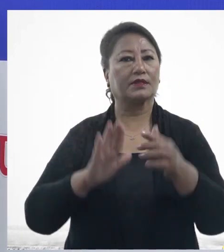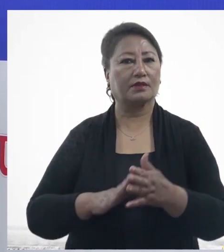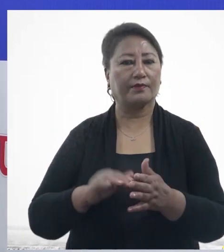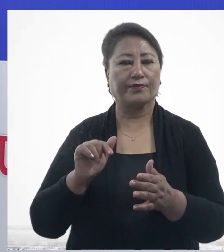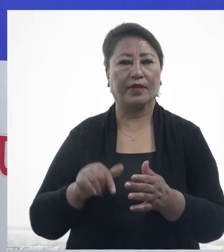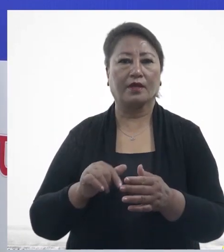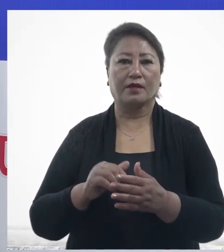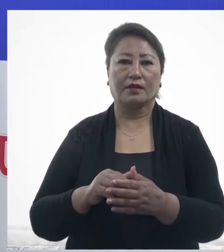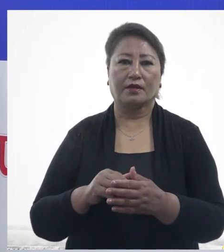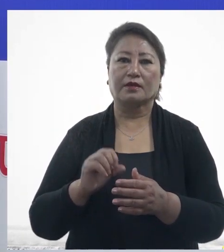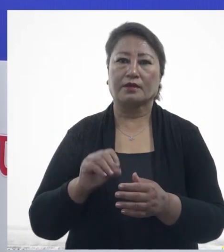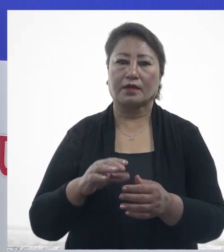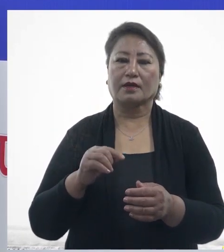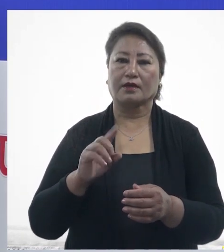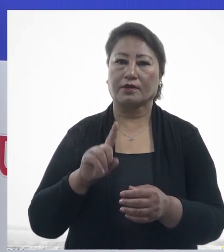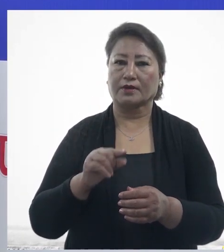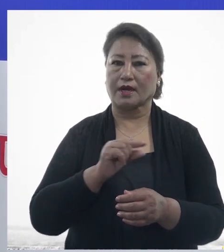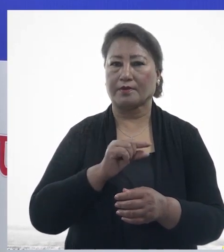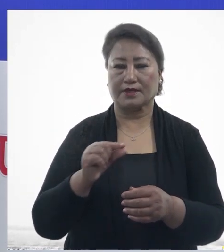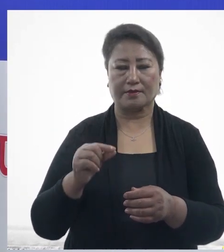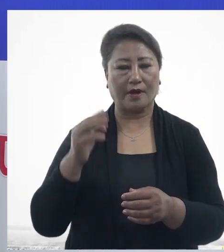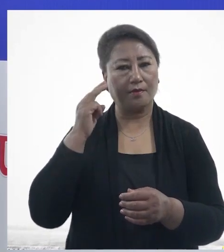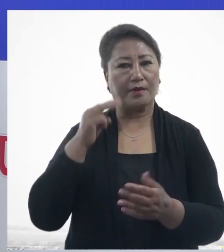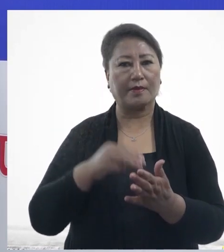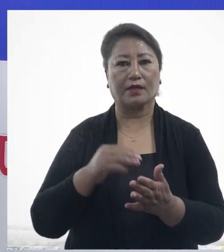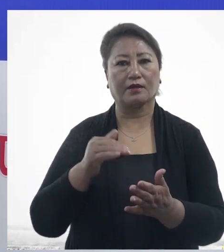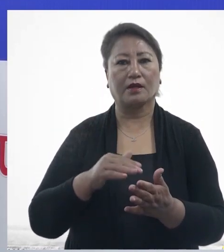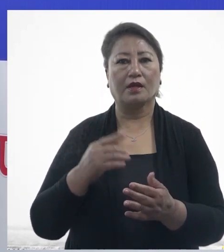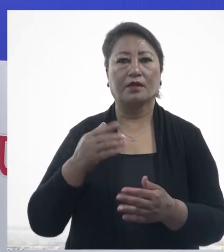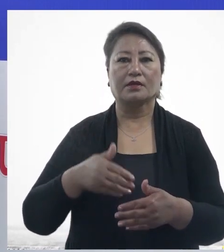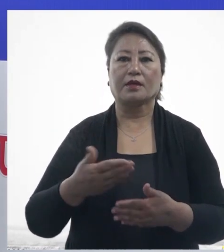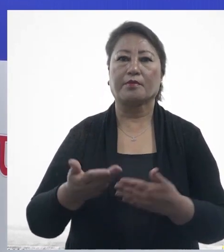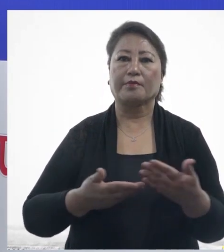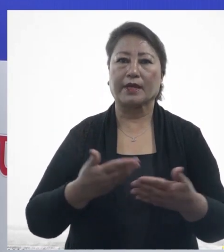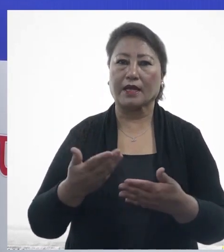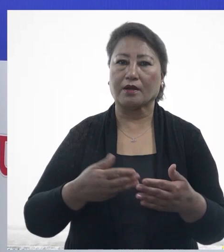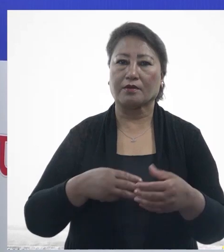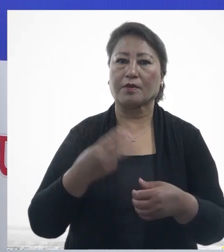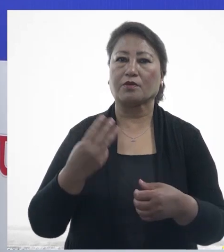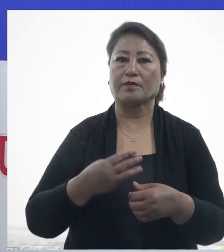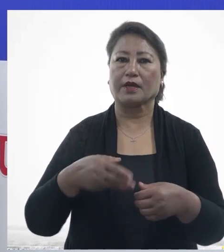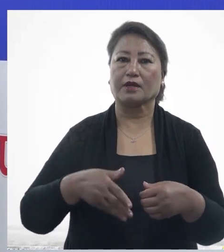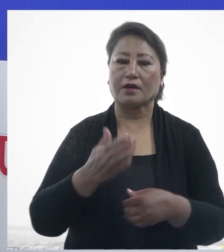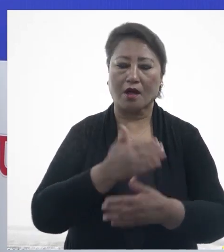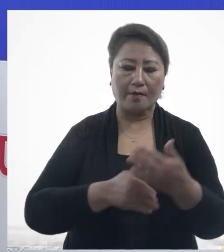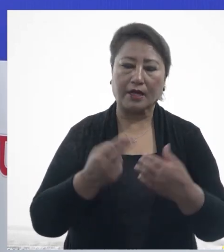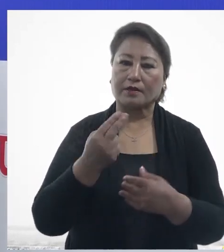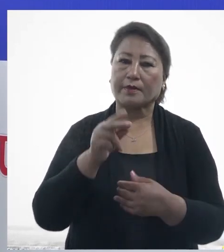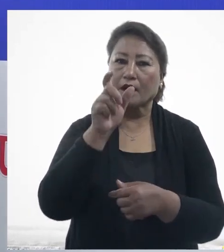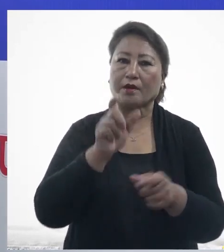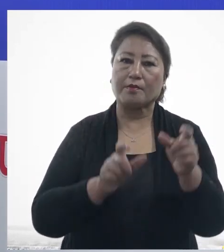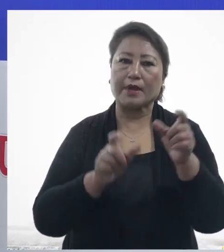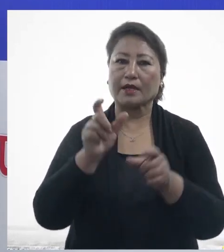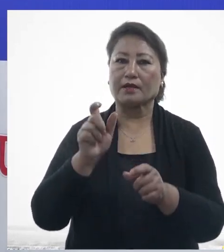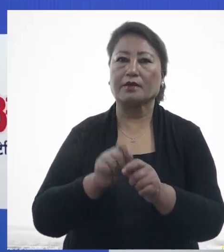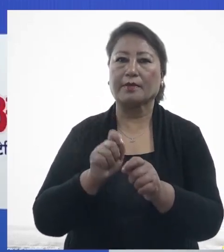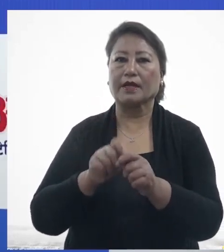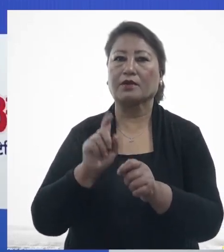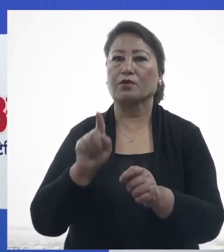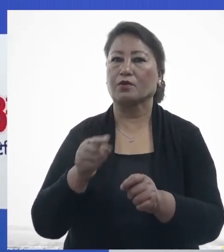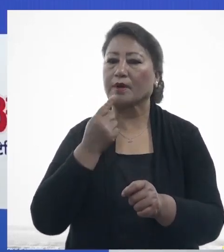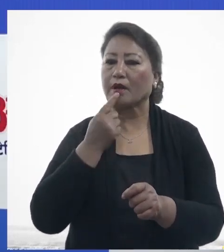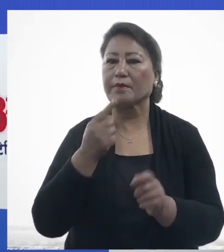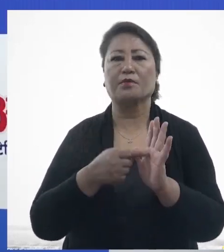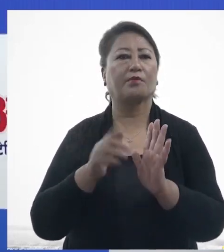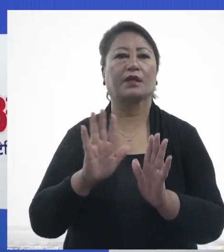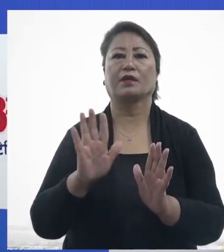च्यालेन्जिङ छ, तर हामी एउटा कुरामा के चाहिँ मान्यता राख्दैनौँ भने अब हामी कहिले पनि मार्केटमा हामीले प्रडक्टहरू लिएर जाँदा यो अपाङ्गता भएको व्यक्तिले बनाइदिएको भनेर चाहिँ भन्दैनौँ,